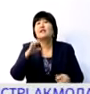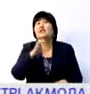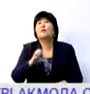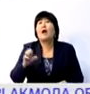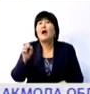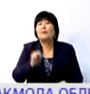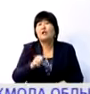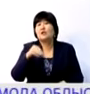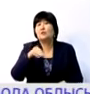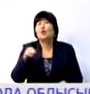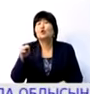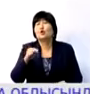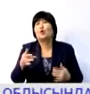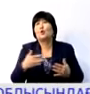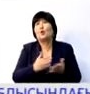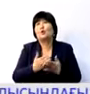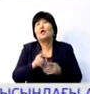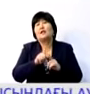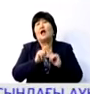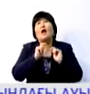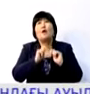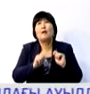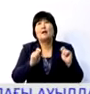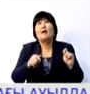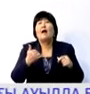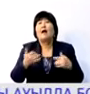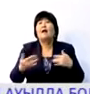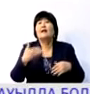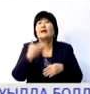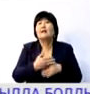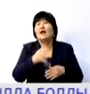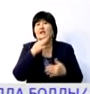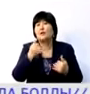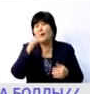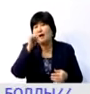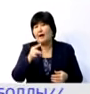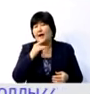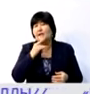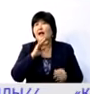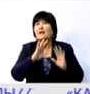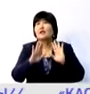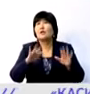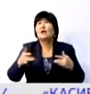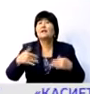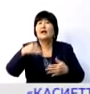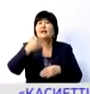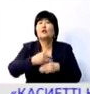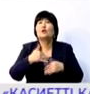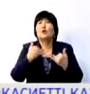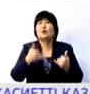Әбдіразақов Темірбек Жүргенов рөлі үшін номинациясымен марапатталды. Ал театр заманауи Қазақстан драматургиясын сахнаға шығарғаны